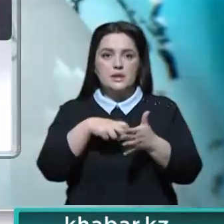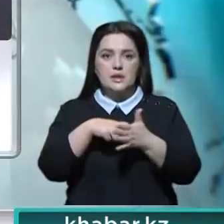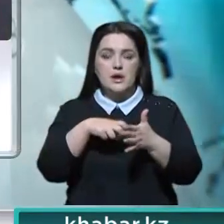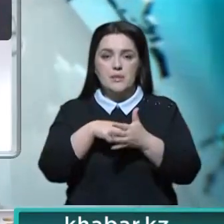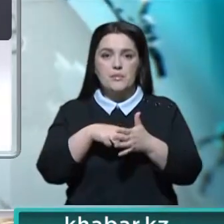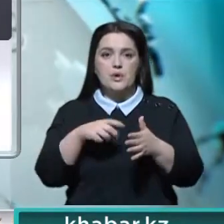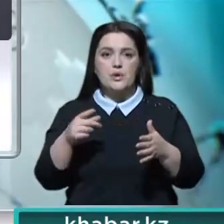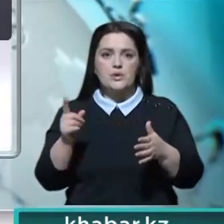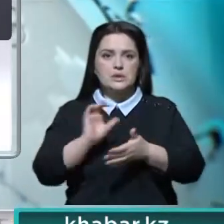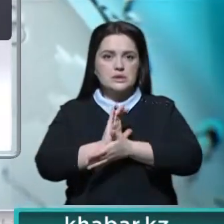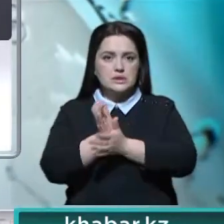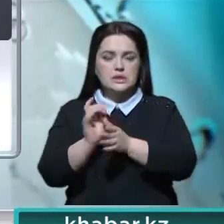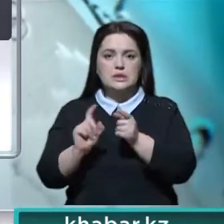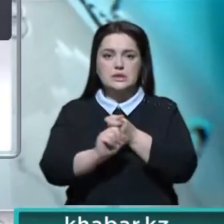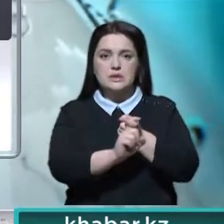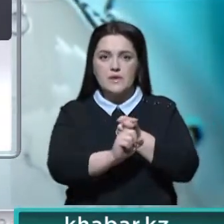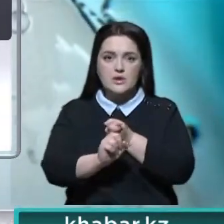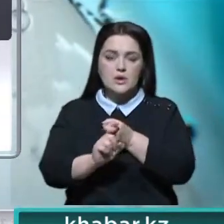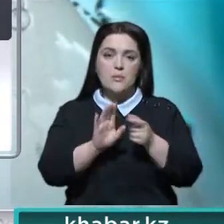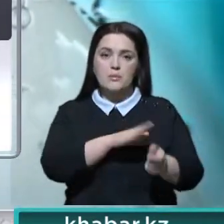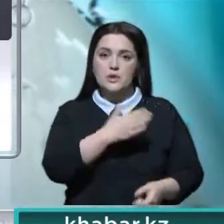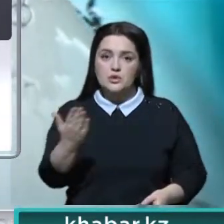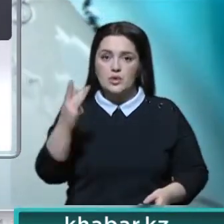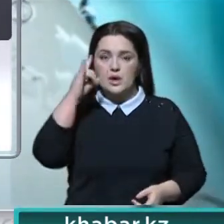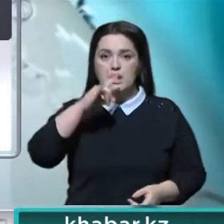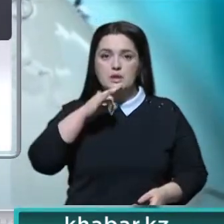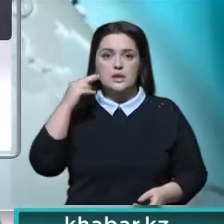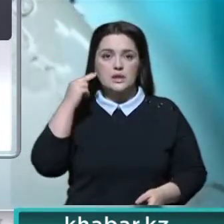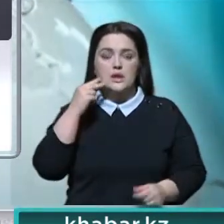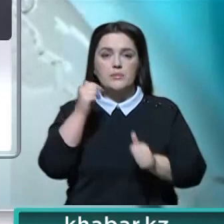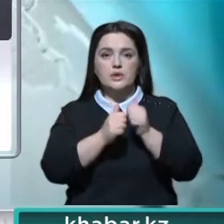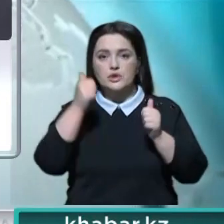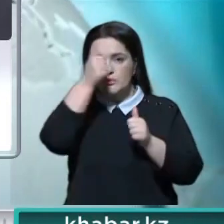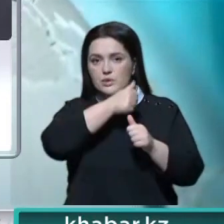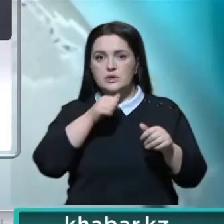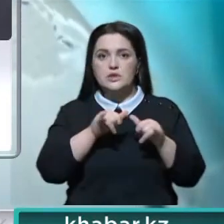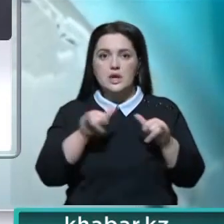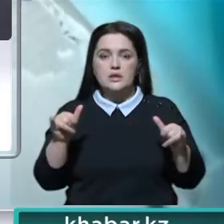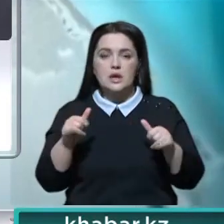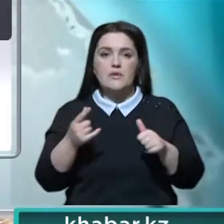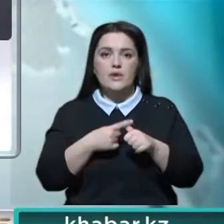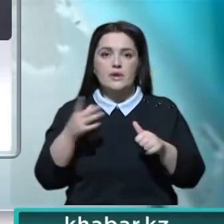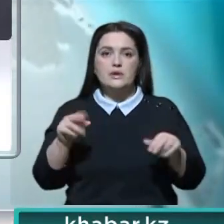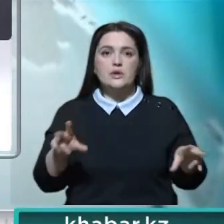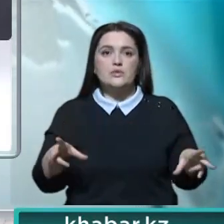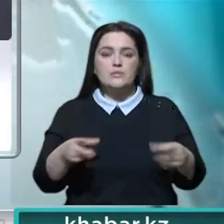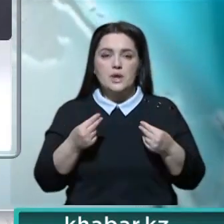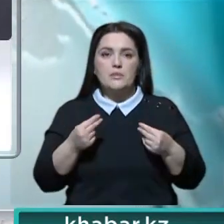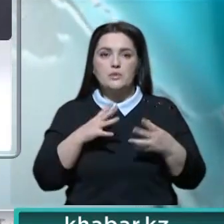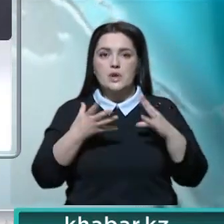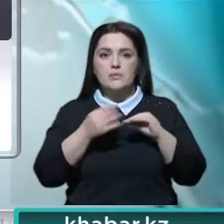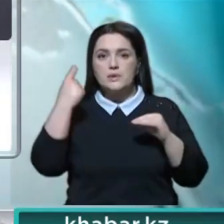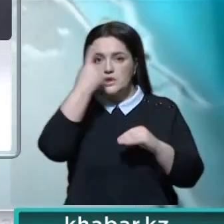в которой отметил, что масштабы тесных связей между Казахстаном и Китаем с каждым годом расширяются, назвав все эти